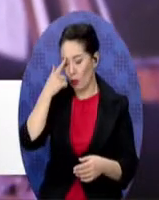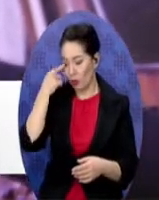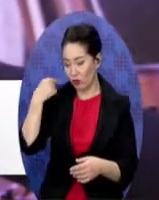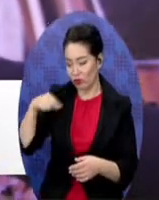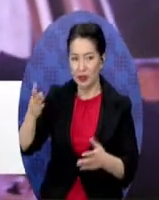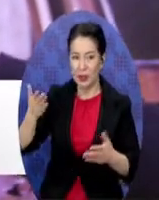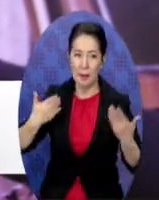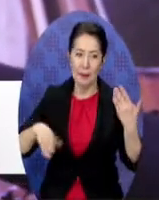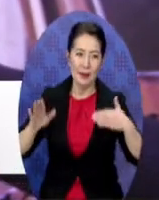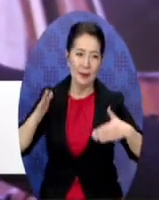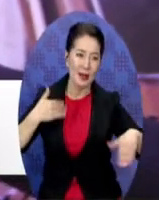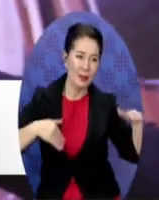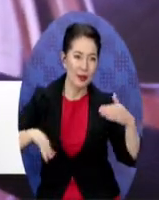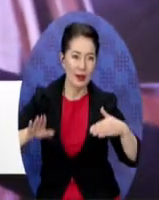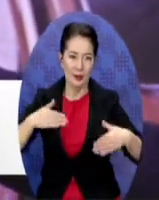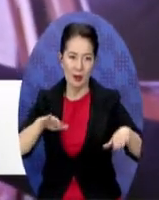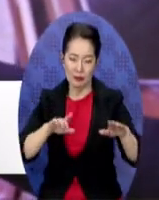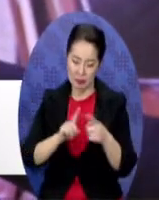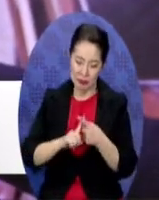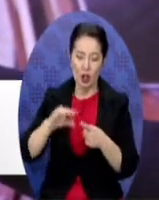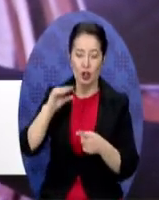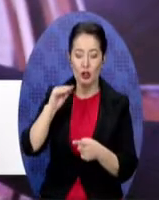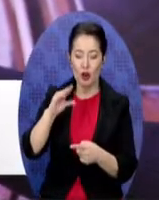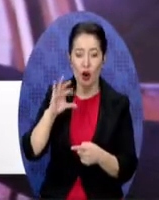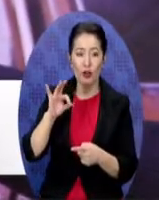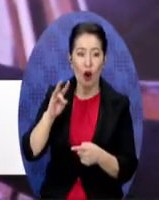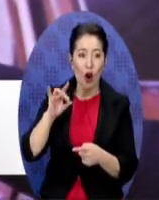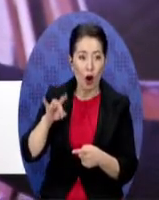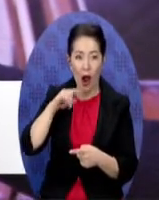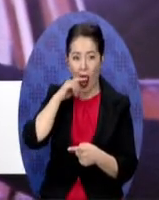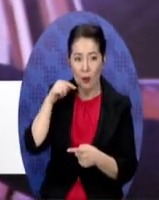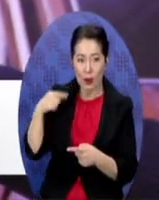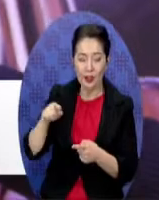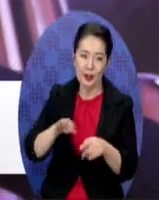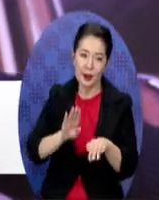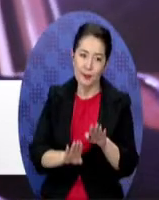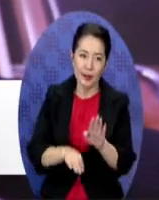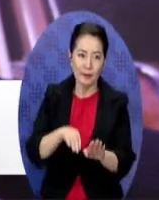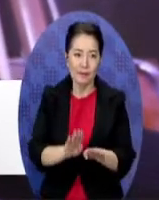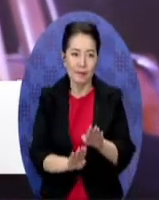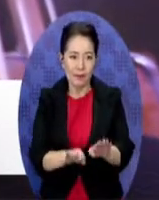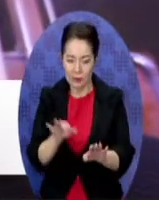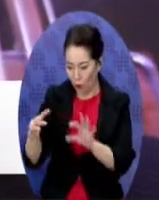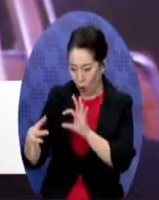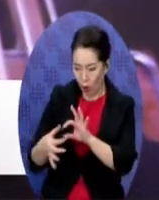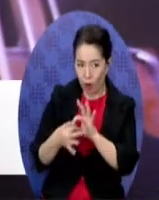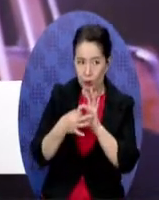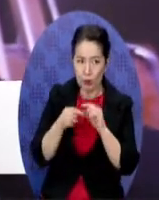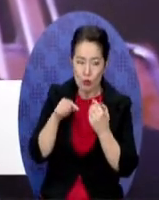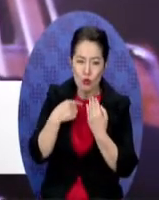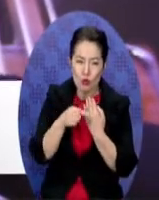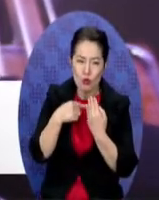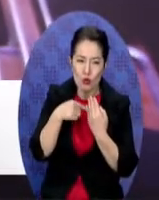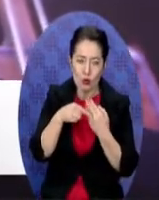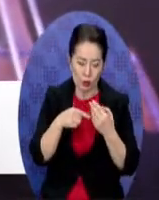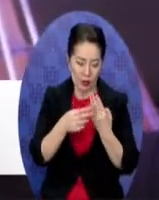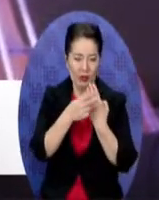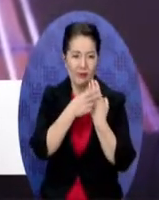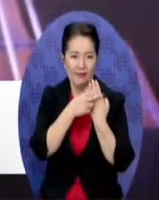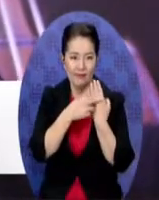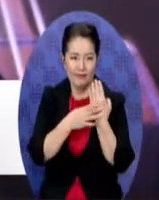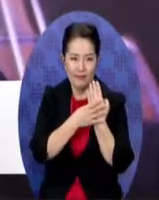бие биелгээний татлага жононгийн одоо ямар нэг юм явдал юу ихэд ойрхон энэ хүнд тохолдог юм